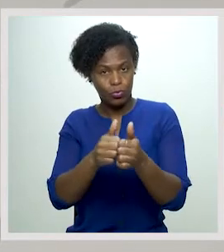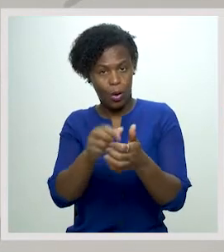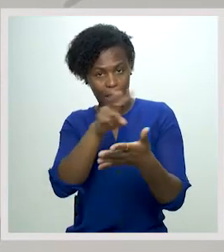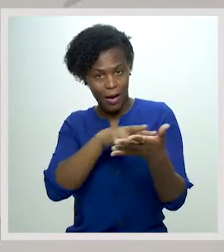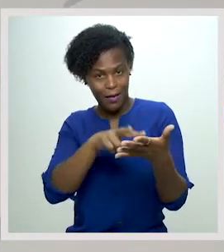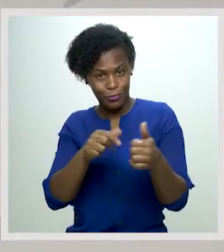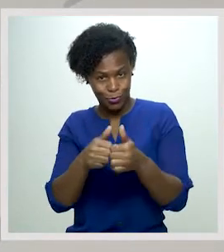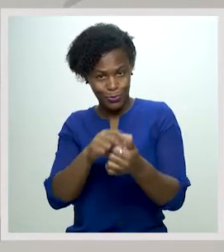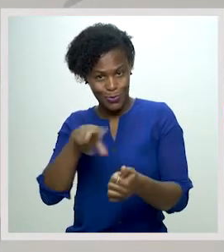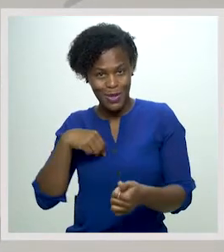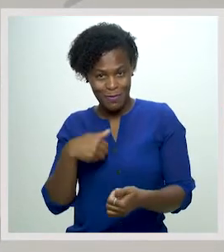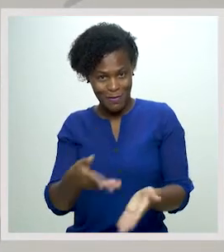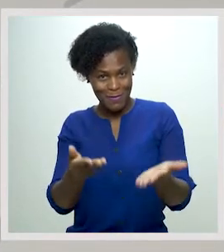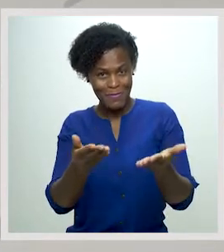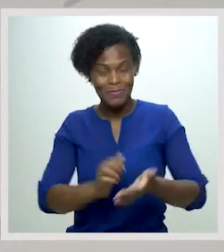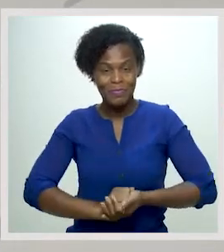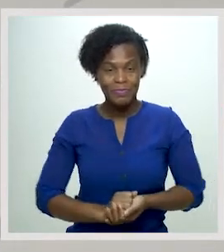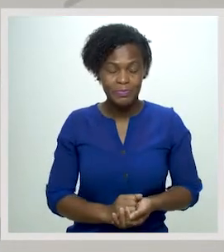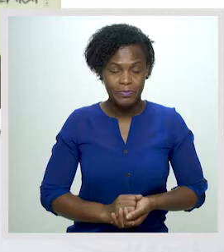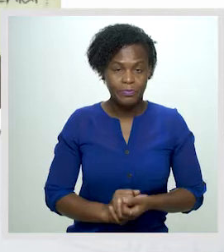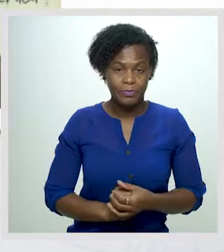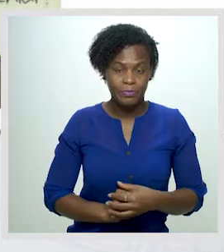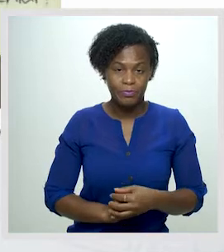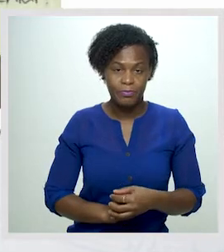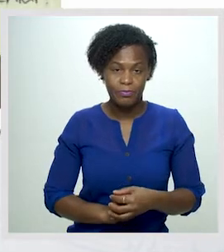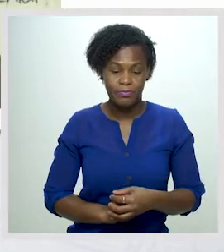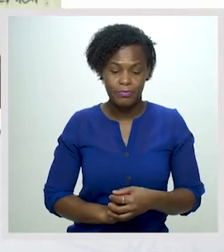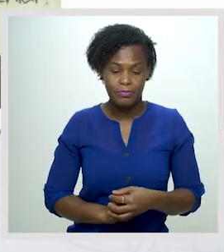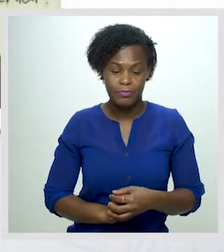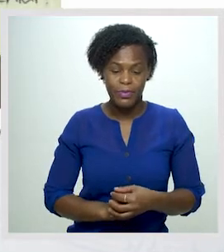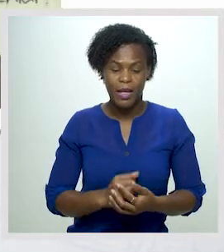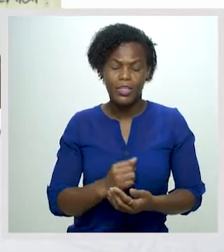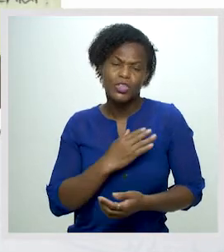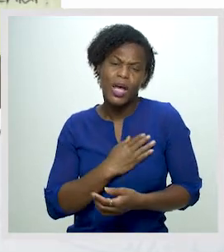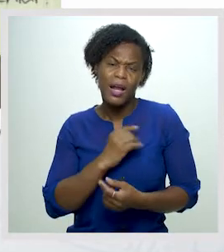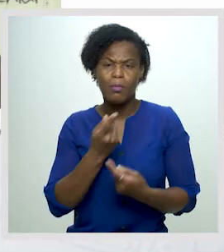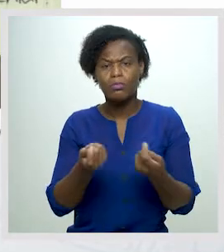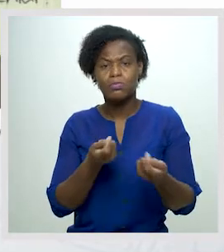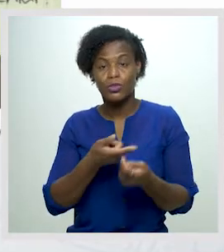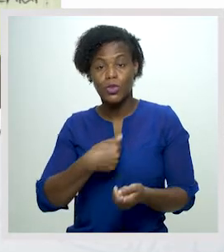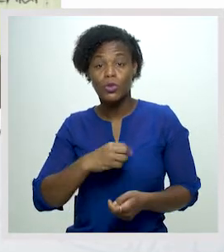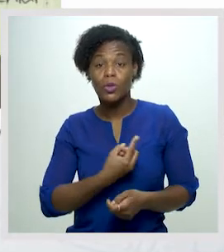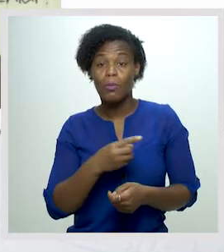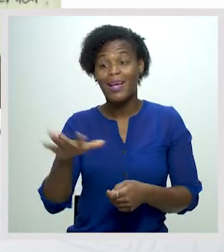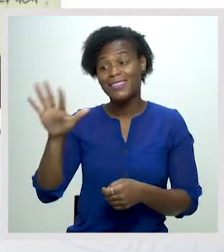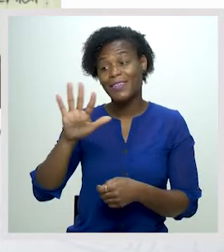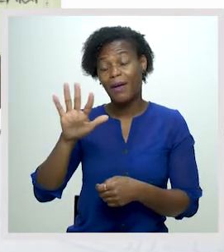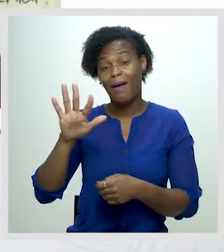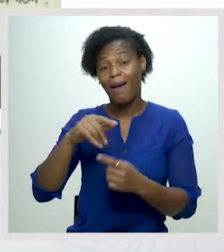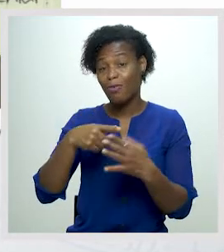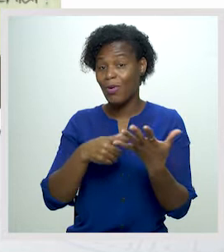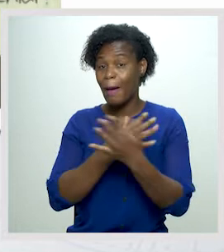ensemble. Tu m'accompagnes? Allons-y. Chers organisateurs, nous sommes 5